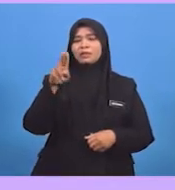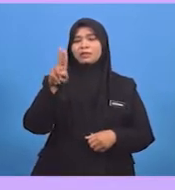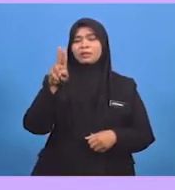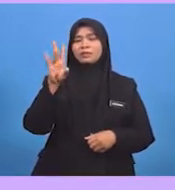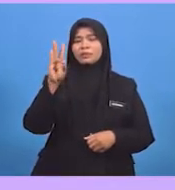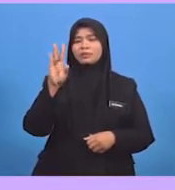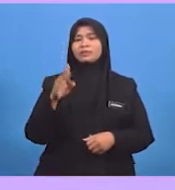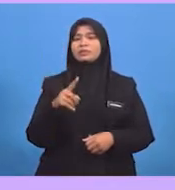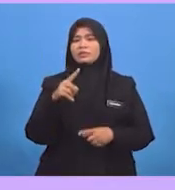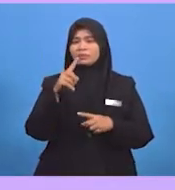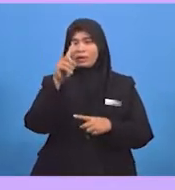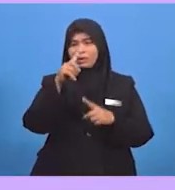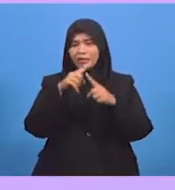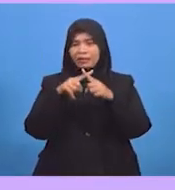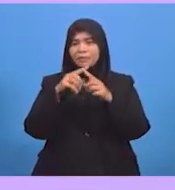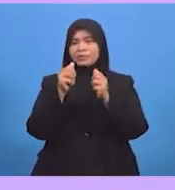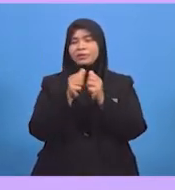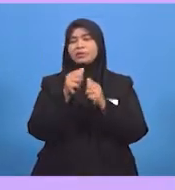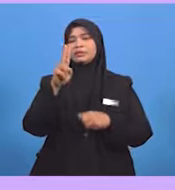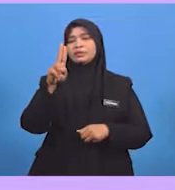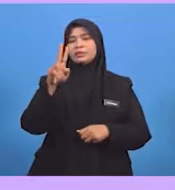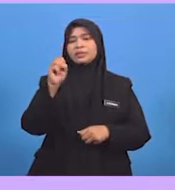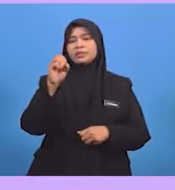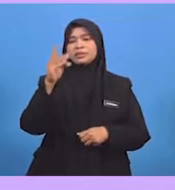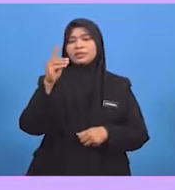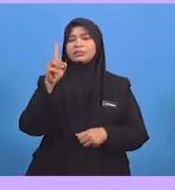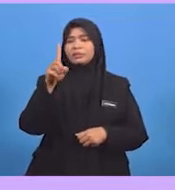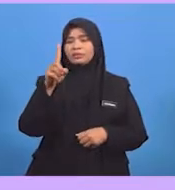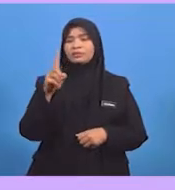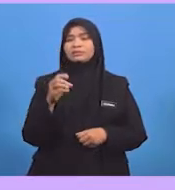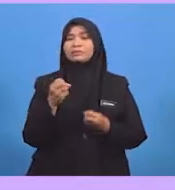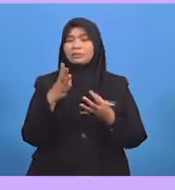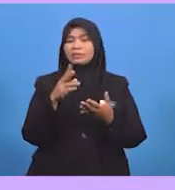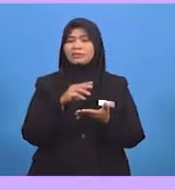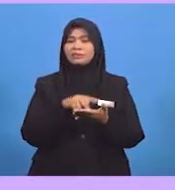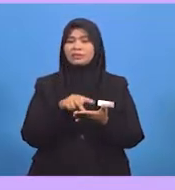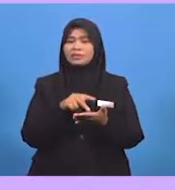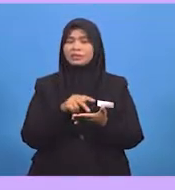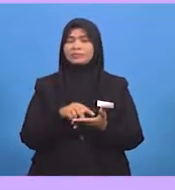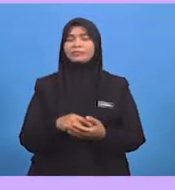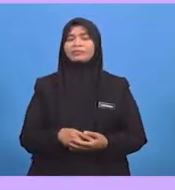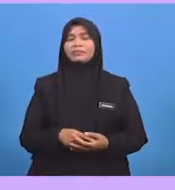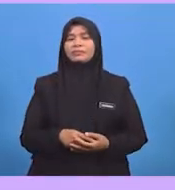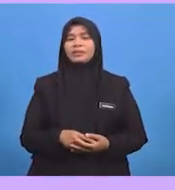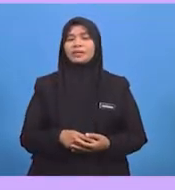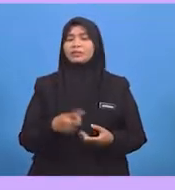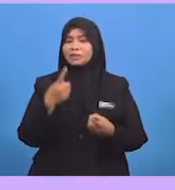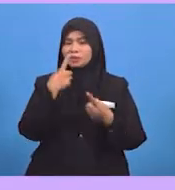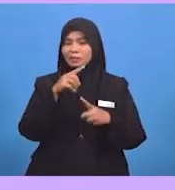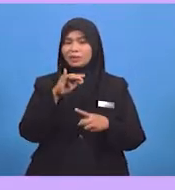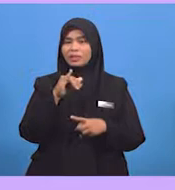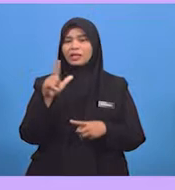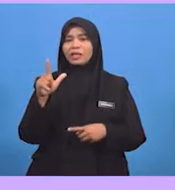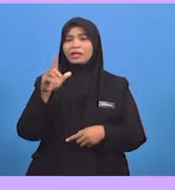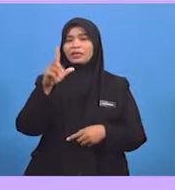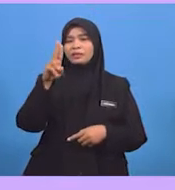USD 1. Cuba kira jawapan menggunakan kalkulator. Ya, pandai murid-murid. Jawapannya